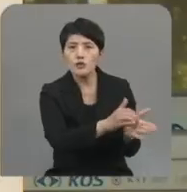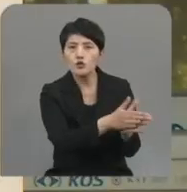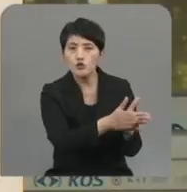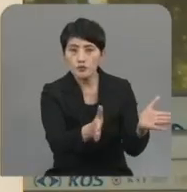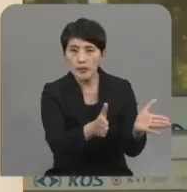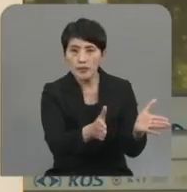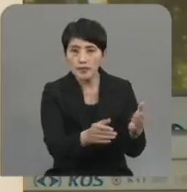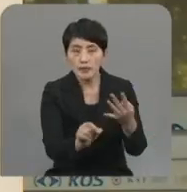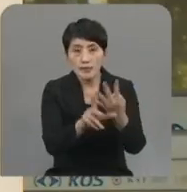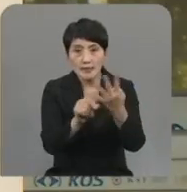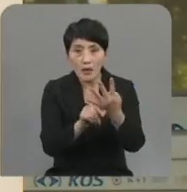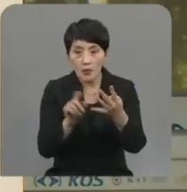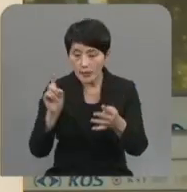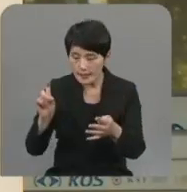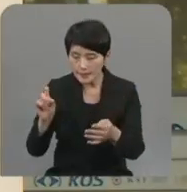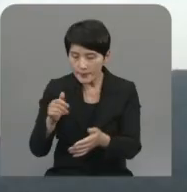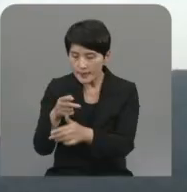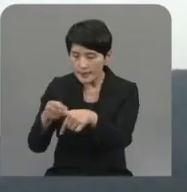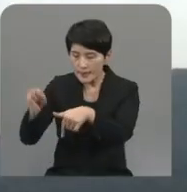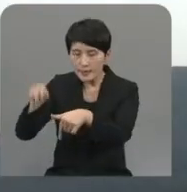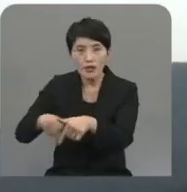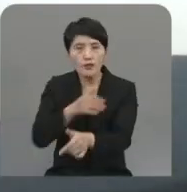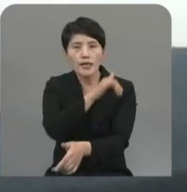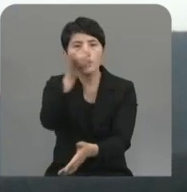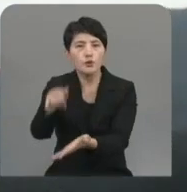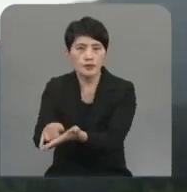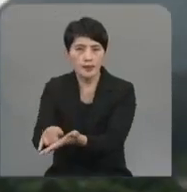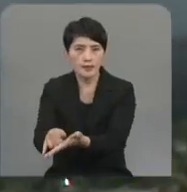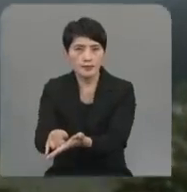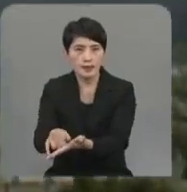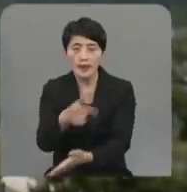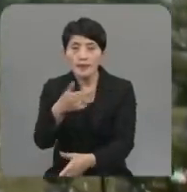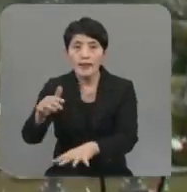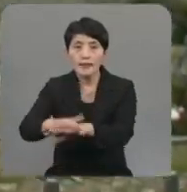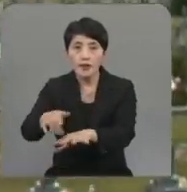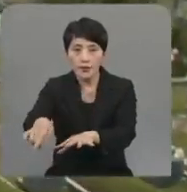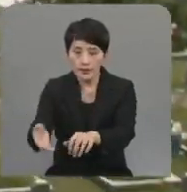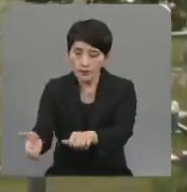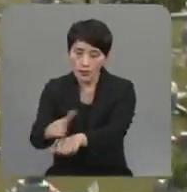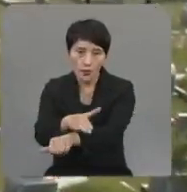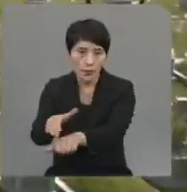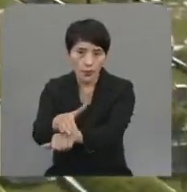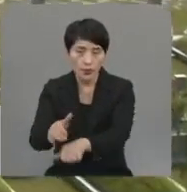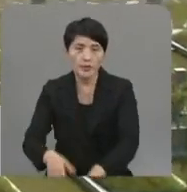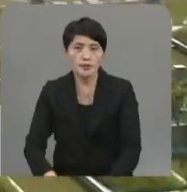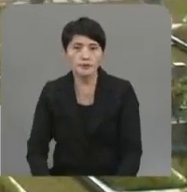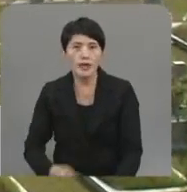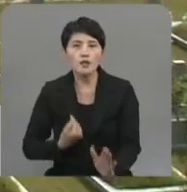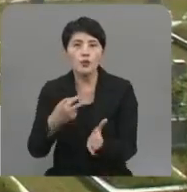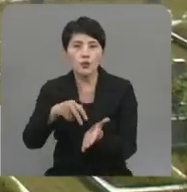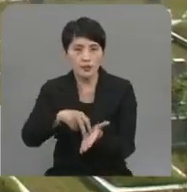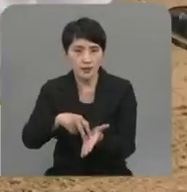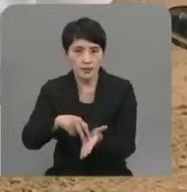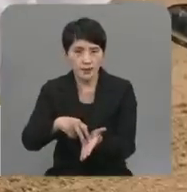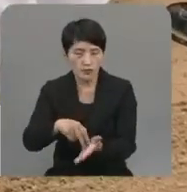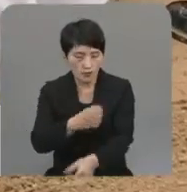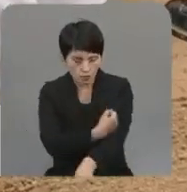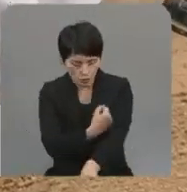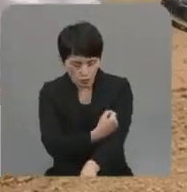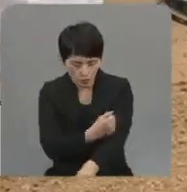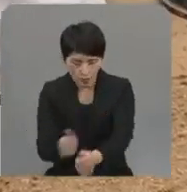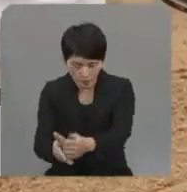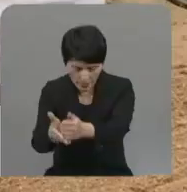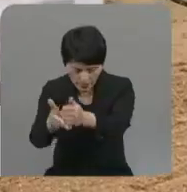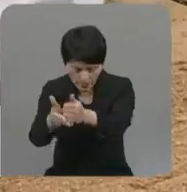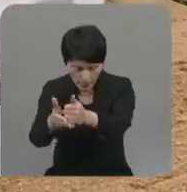dự kiến sẽ phai cử nhóm nhận di hài tới Mỹ trong ngày 5 tháng 4 theo đó Hải Quốc của chiến sĩ Hoàng Kỳ hoan sẽ xuất phát tại New York vào ngày